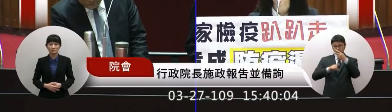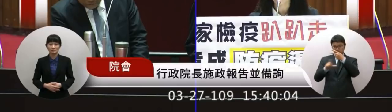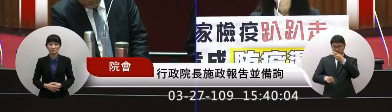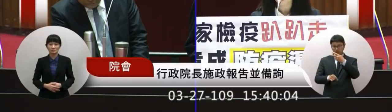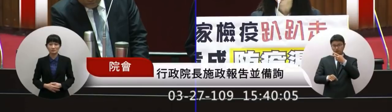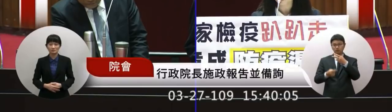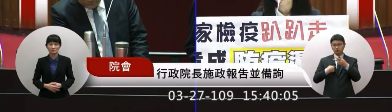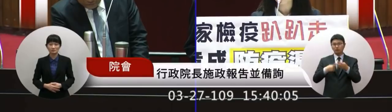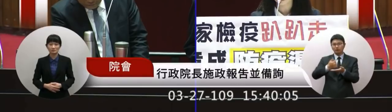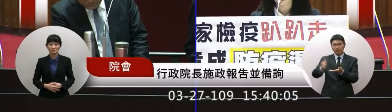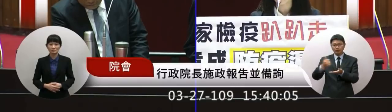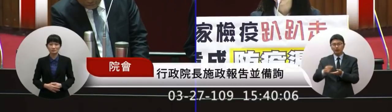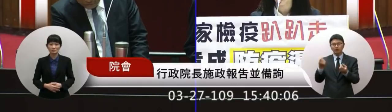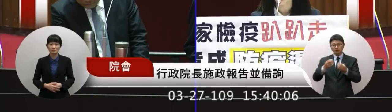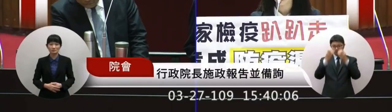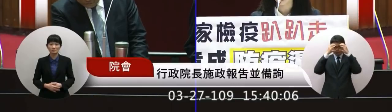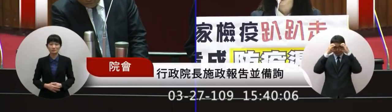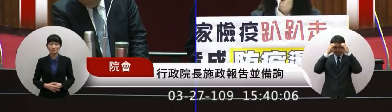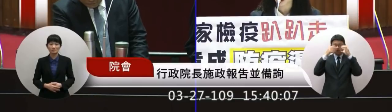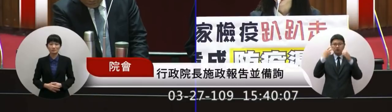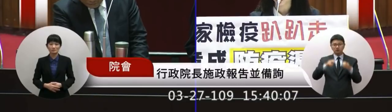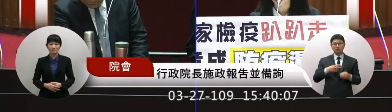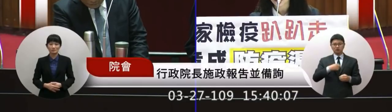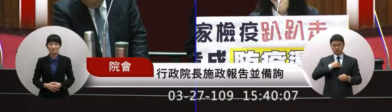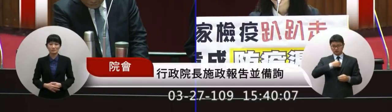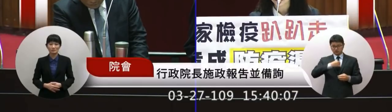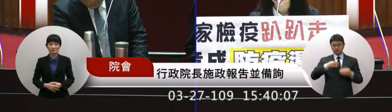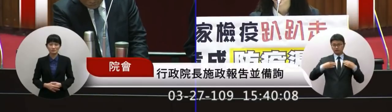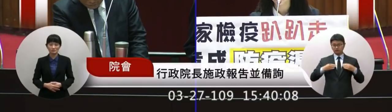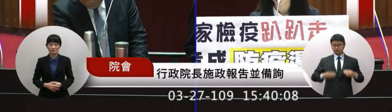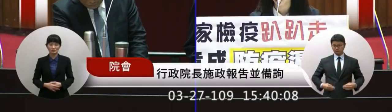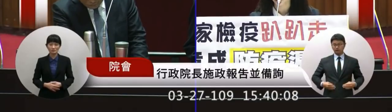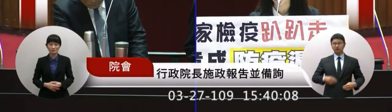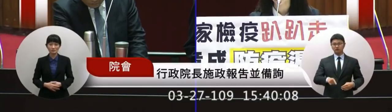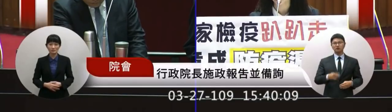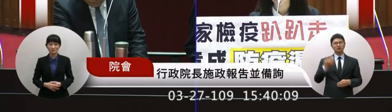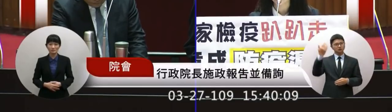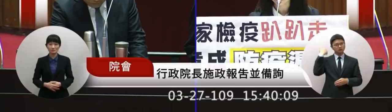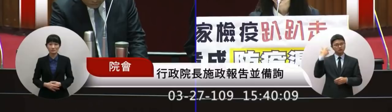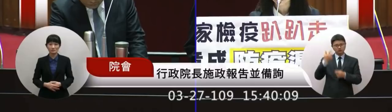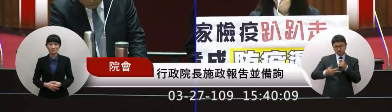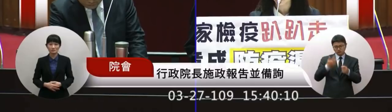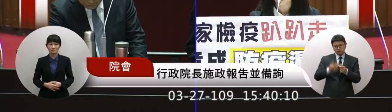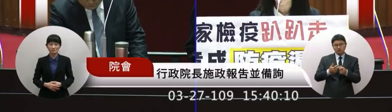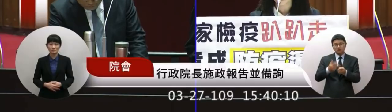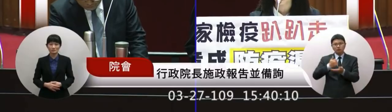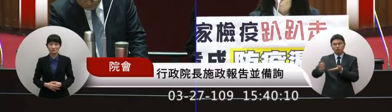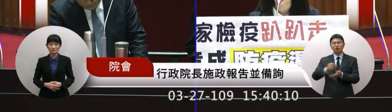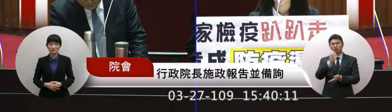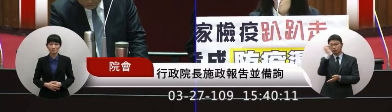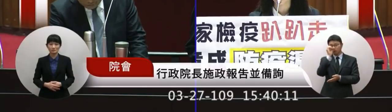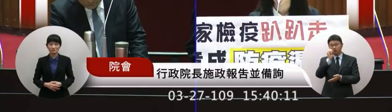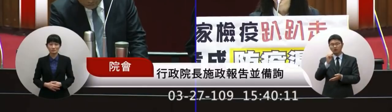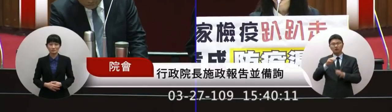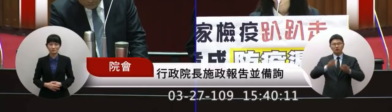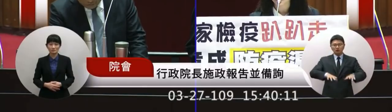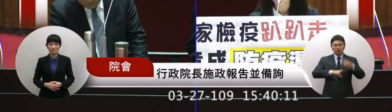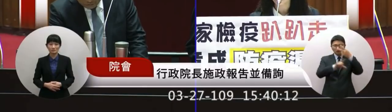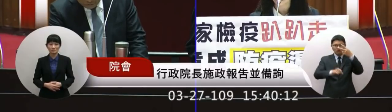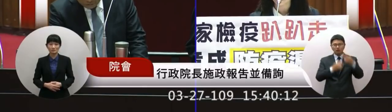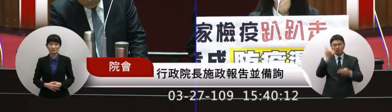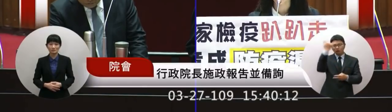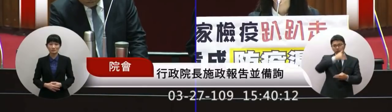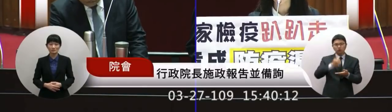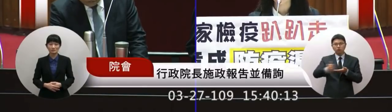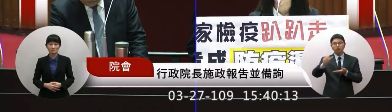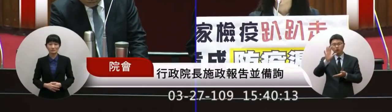的项目，包括护目镜跟防护衣，这是过去7年来都没有出口的东西，但在二月份呢却出口了。以